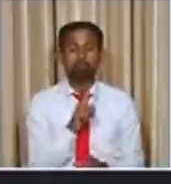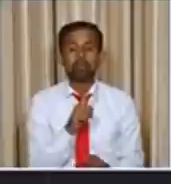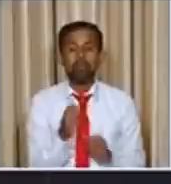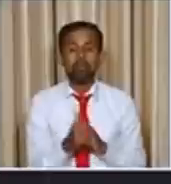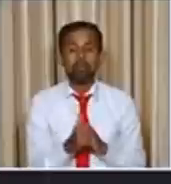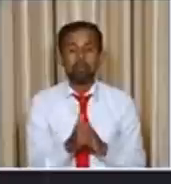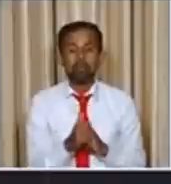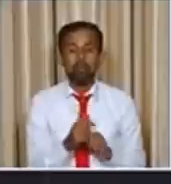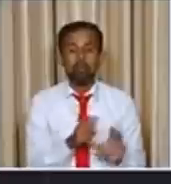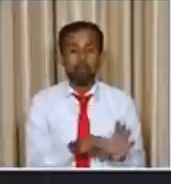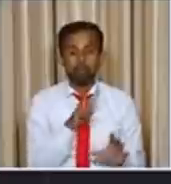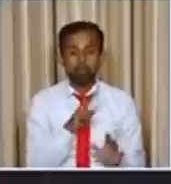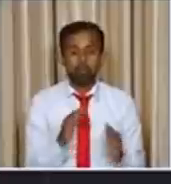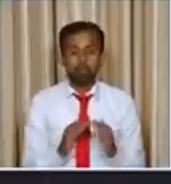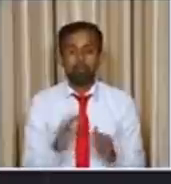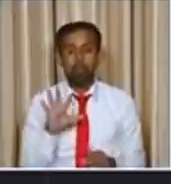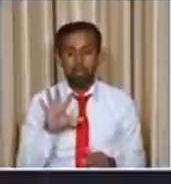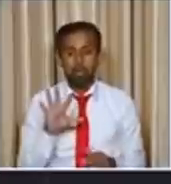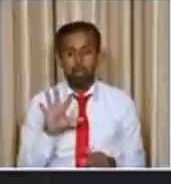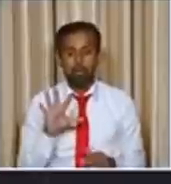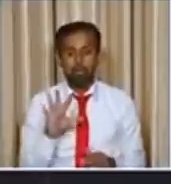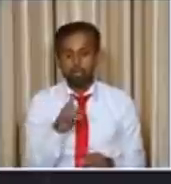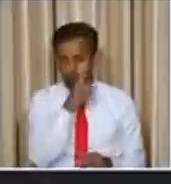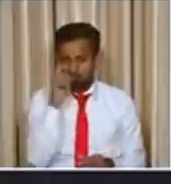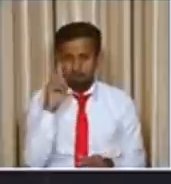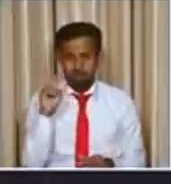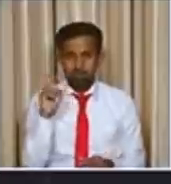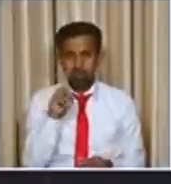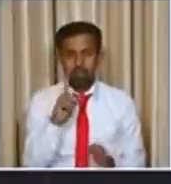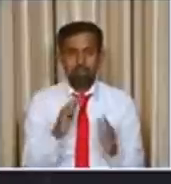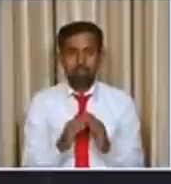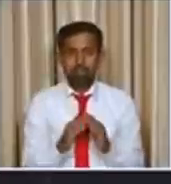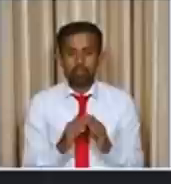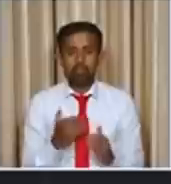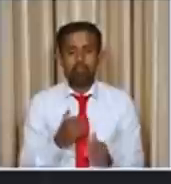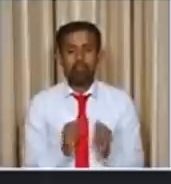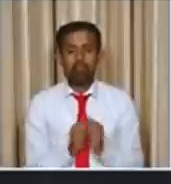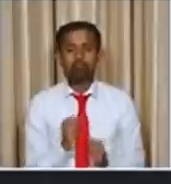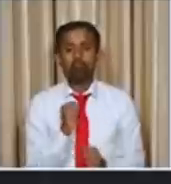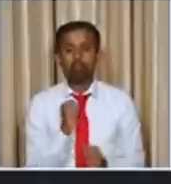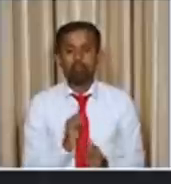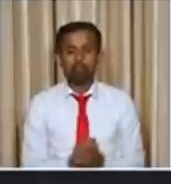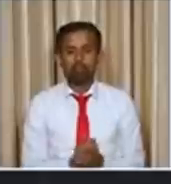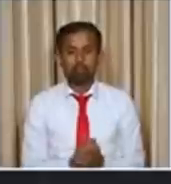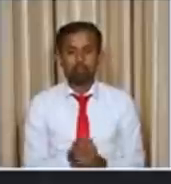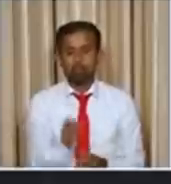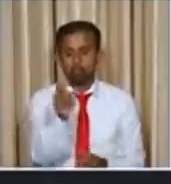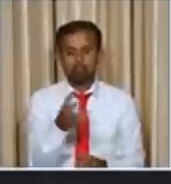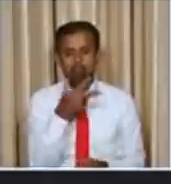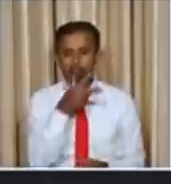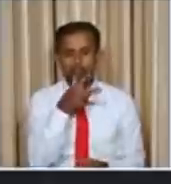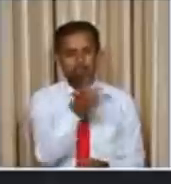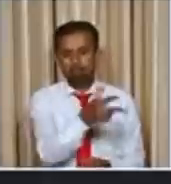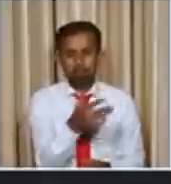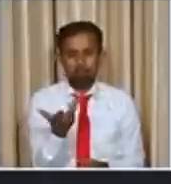5 வீடு, 2.5 மாசம்க்கு 1 வீடு தான் நாங்க சரி கட்டிருக்கு. நாங்க என்ன செஞ்சிருக்கு? நான் உங்களை கம்ப்ளைண்ட் பண்ண மாட்டாங்க, அரசாங்கத்தாங்க இந்த வேலை செய்ய